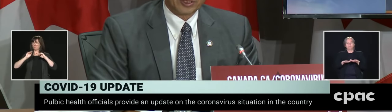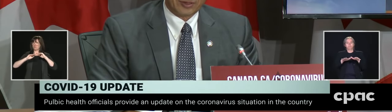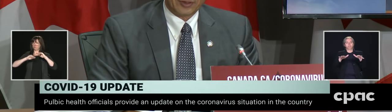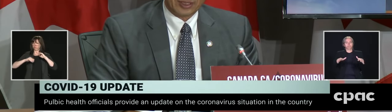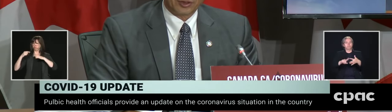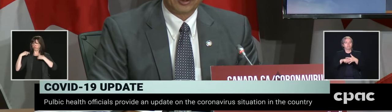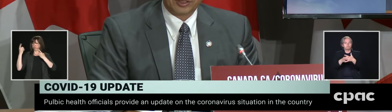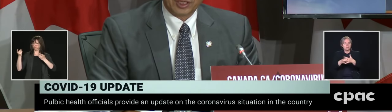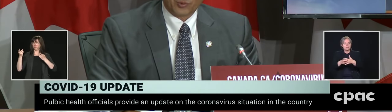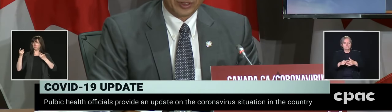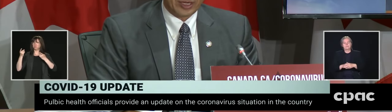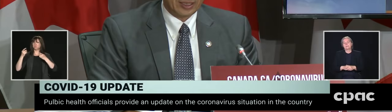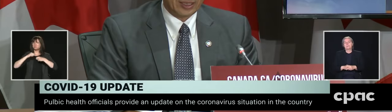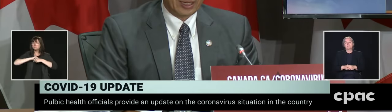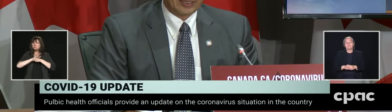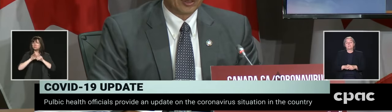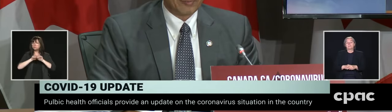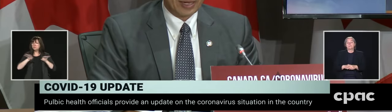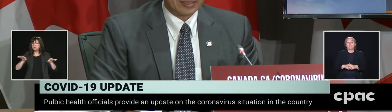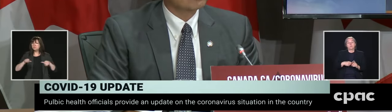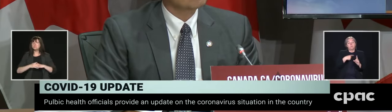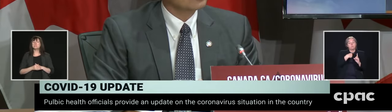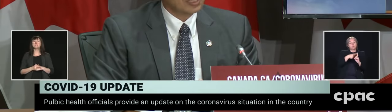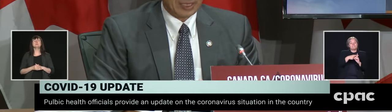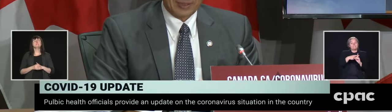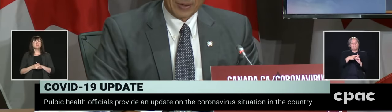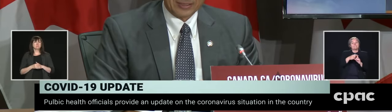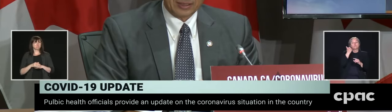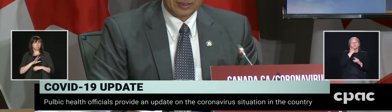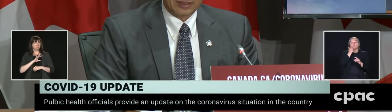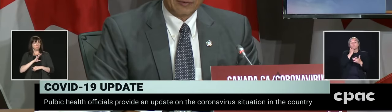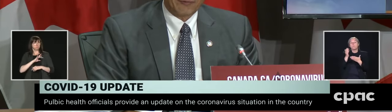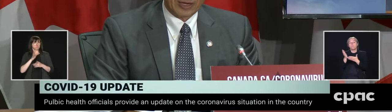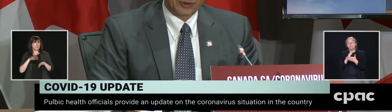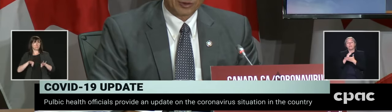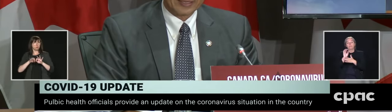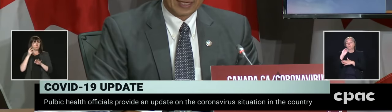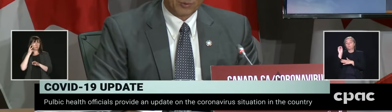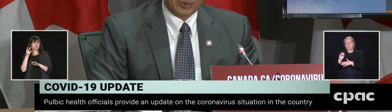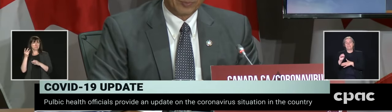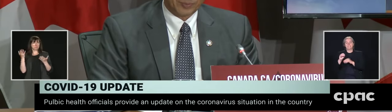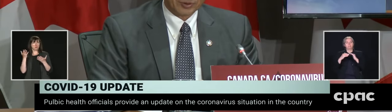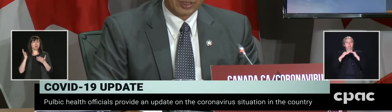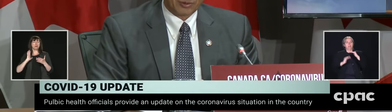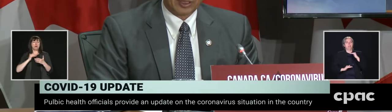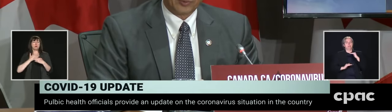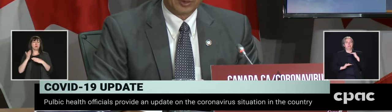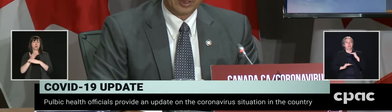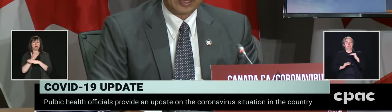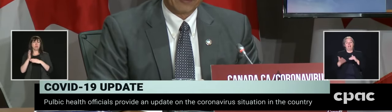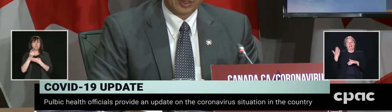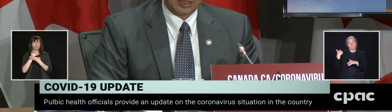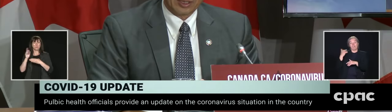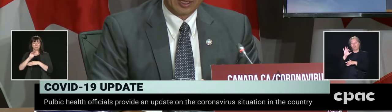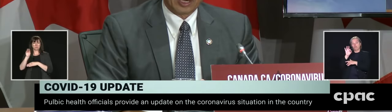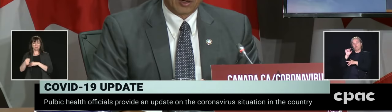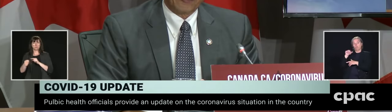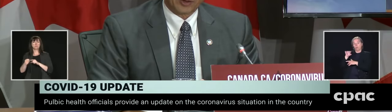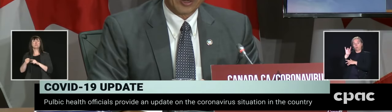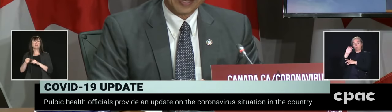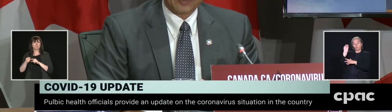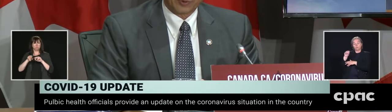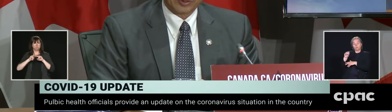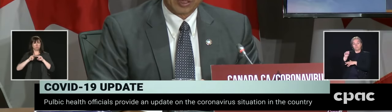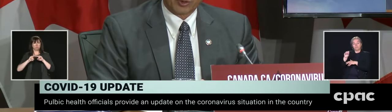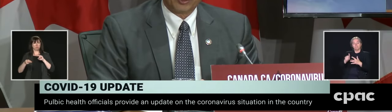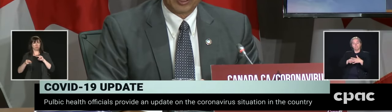taux de positivité quotidien moyen est en baisse. Il est passé de 9,8 % au début d'avril à